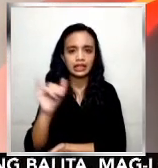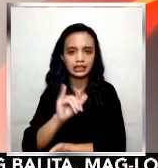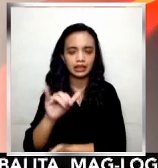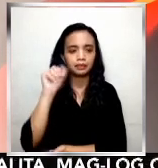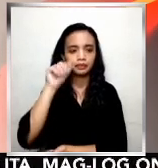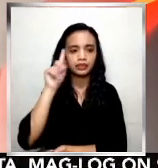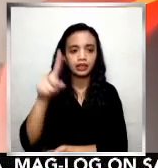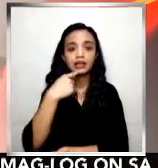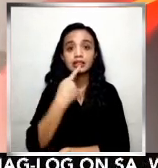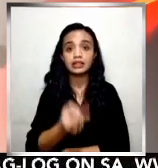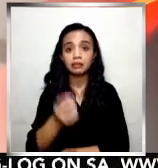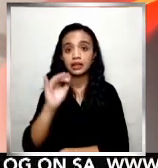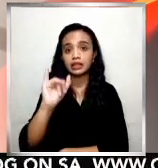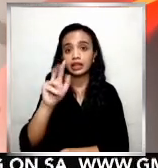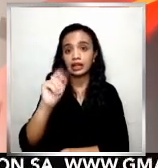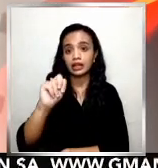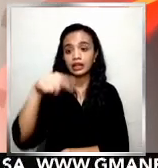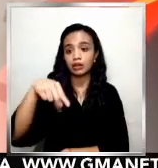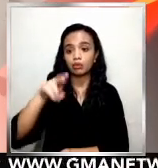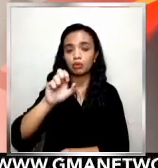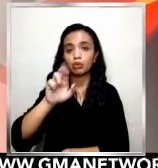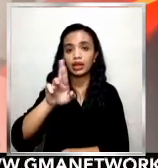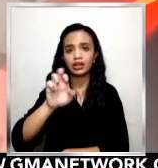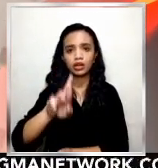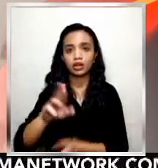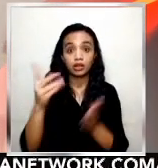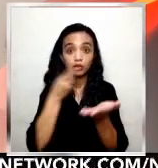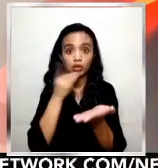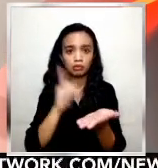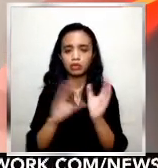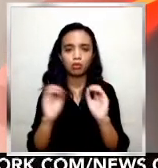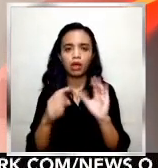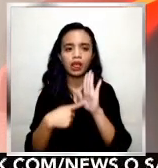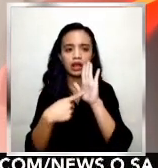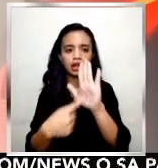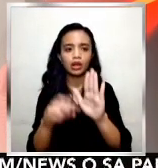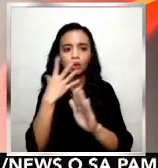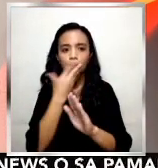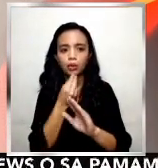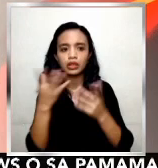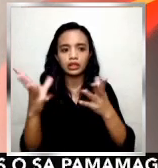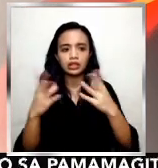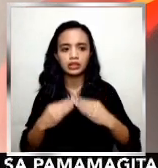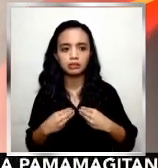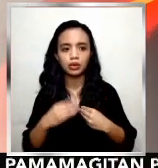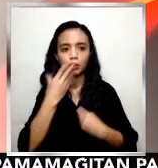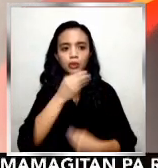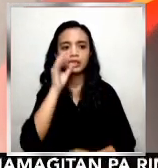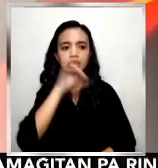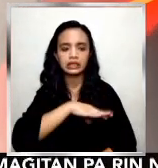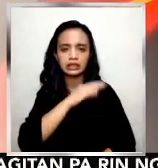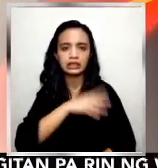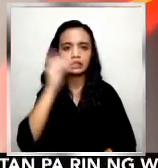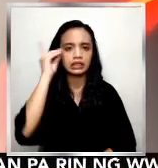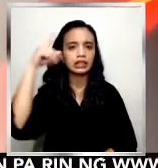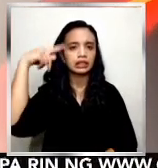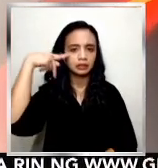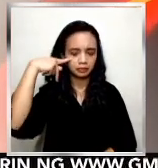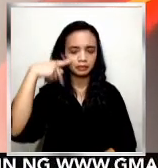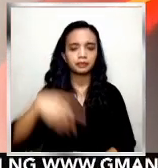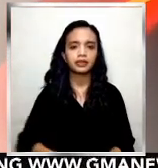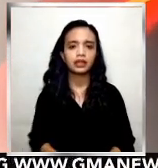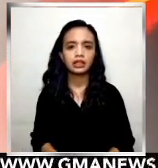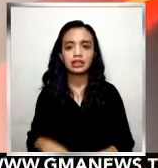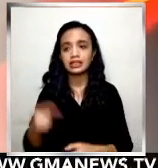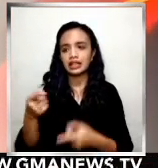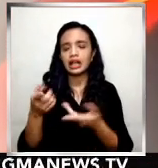Inquirer, hindi lumabas sa mga dokumento na nakatanggap ng payoff o nakinabang si Del Prado sa Pork Barrel. Humingi sila ng paumanhin